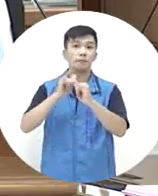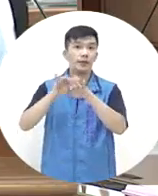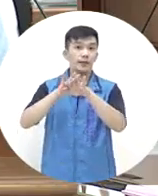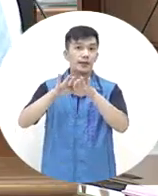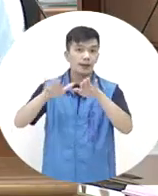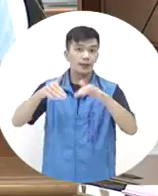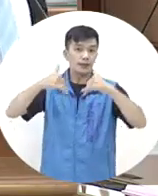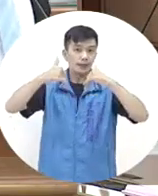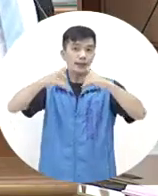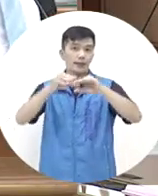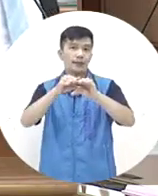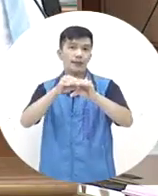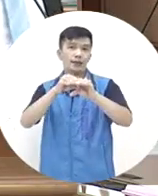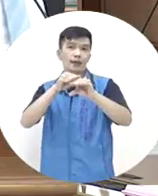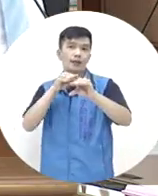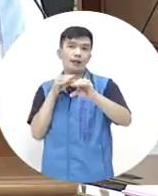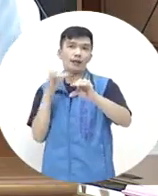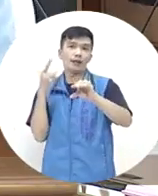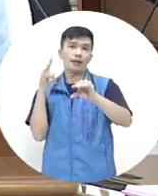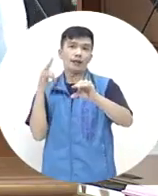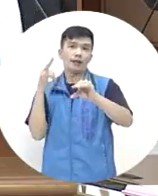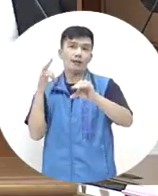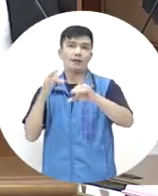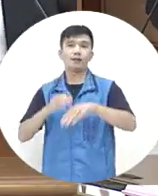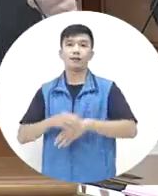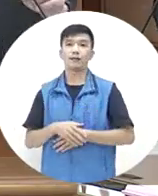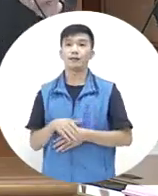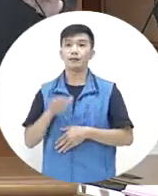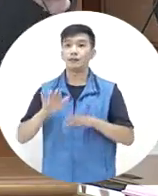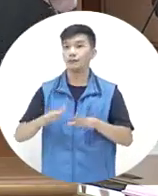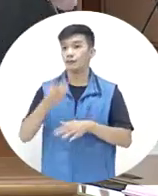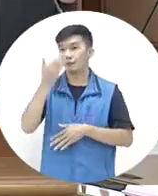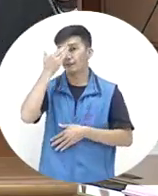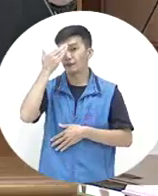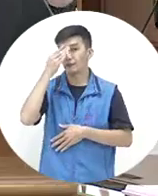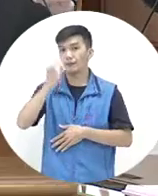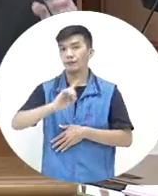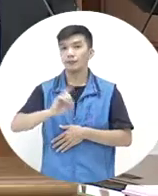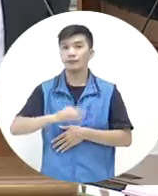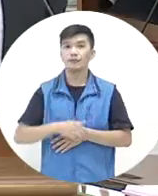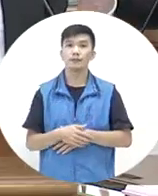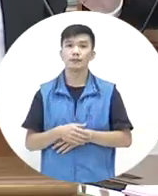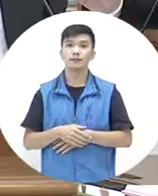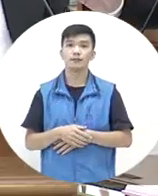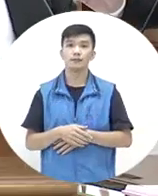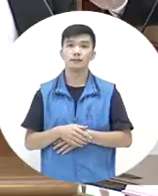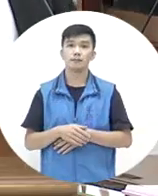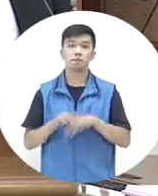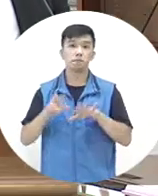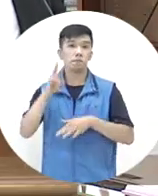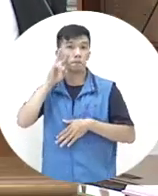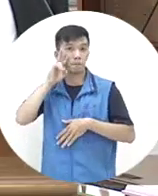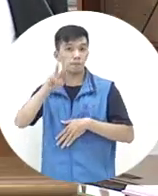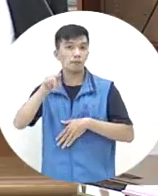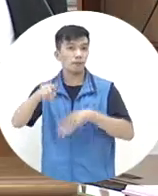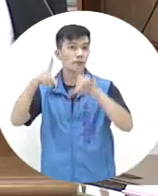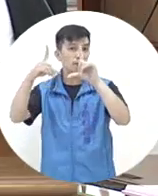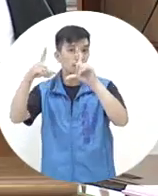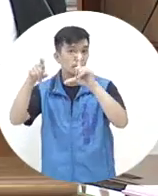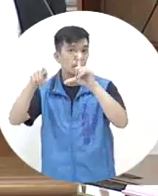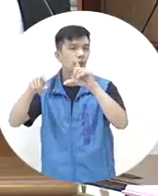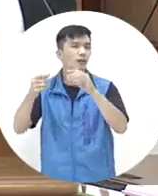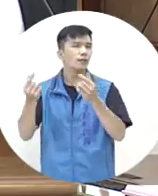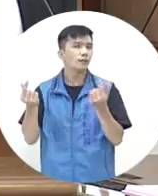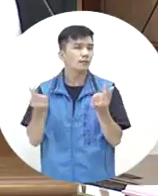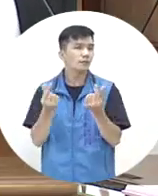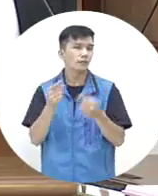是动也不动。好、哦，那现在卡在一个问题是说，虽然我们现在看到吼、哦，好像是